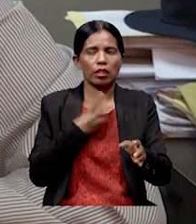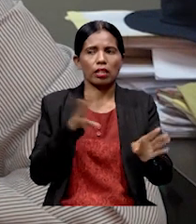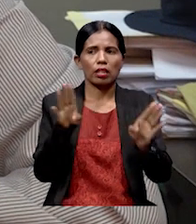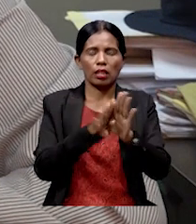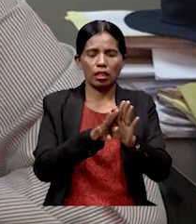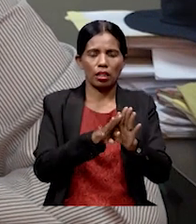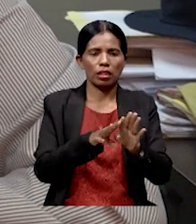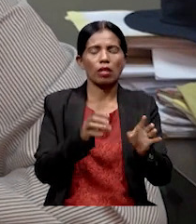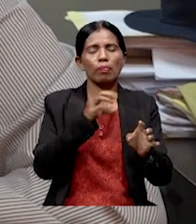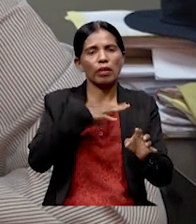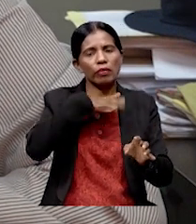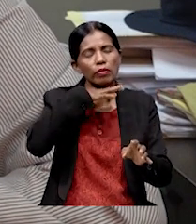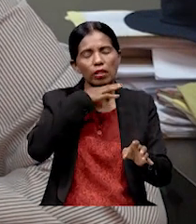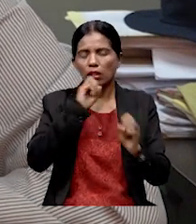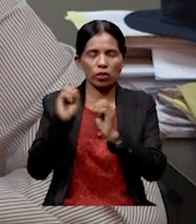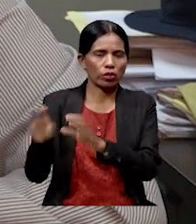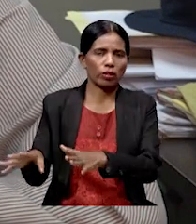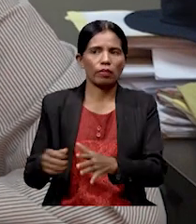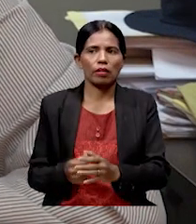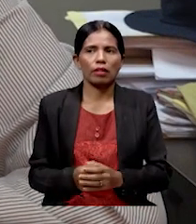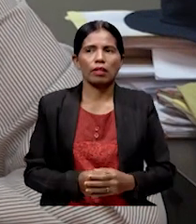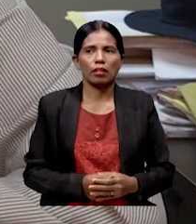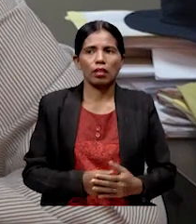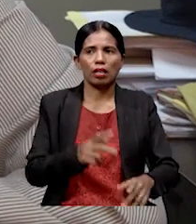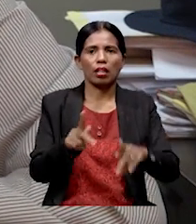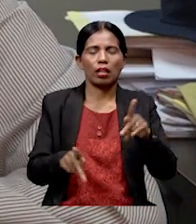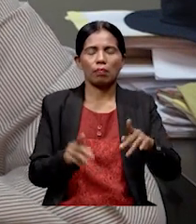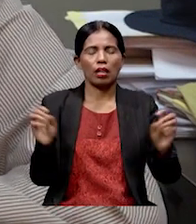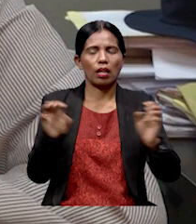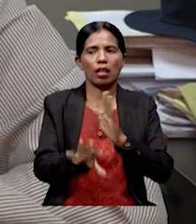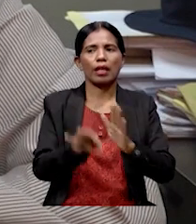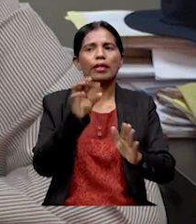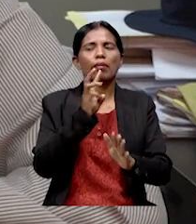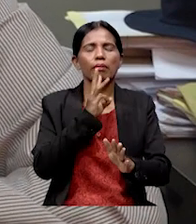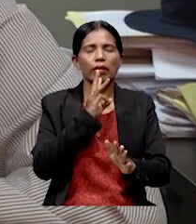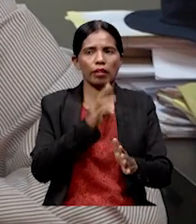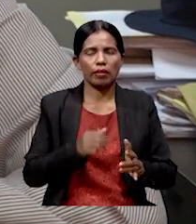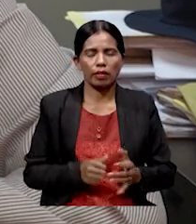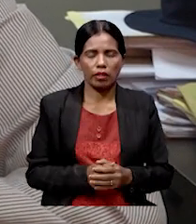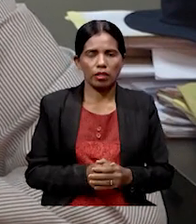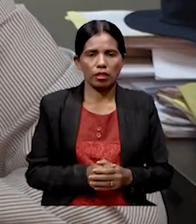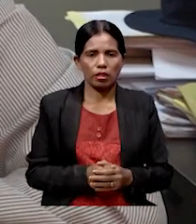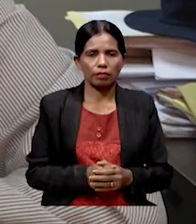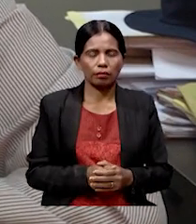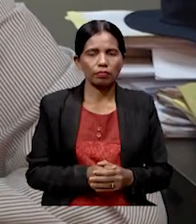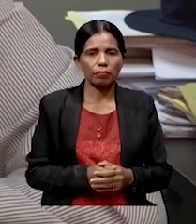soe. Ita kuanda soe ita ne ina masir la lahitan beona. Liu-liu maka sistema sira uin